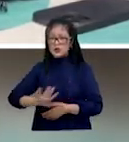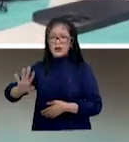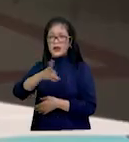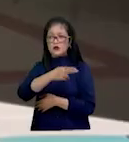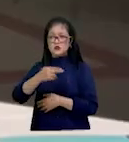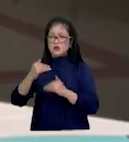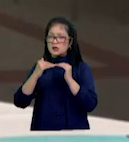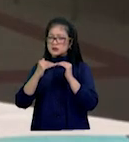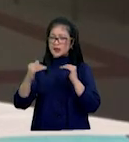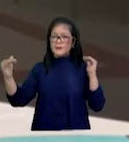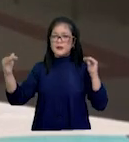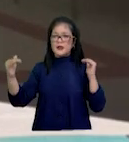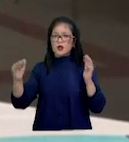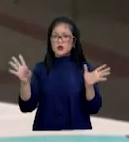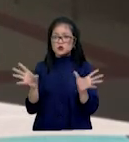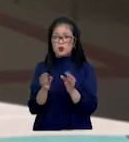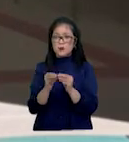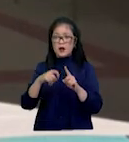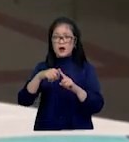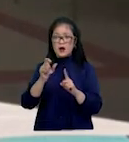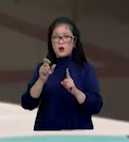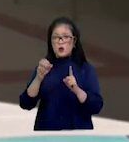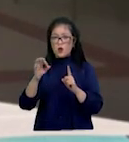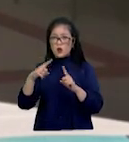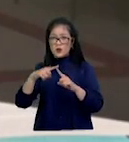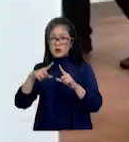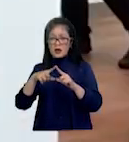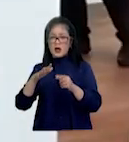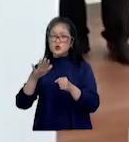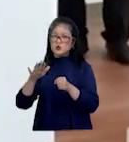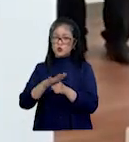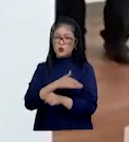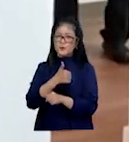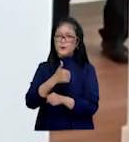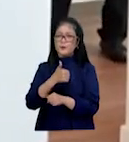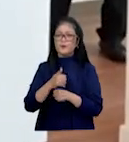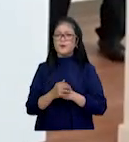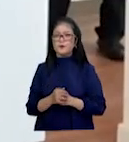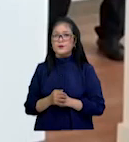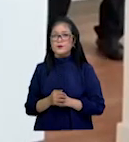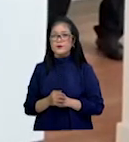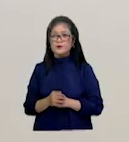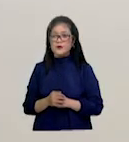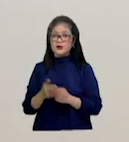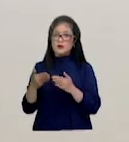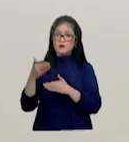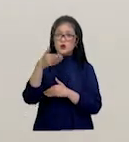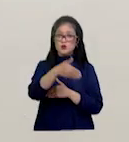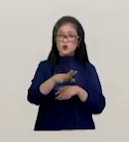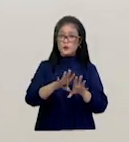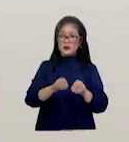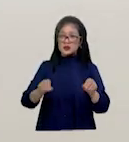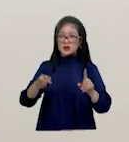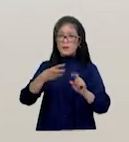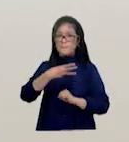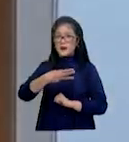jumlah kuotanya ya harus dicukupi. Dalam rangkaian kunjungan kerja ke Belanda, Menteri BUMN